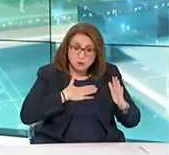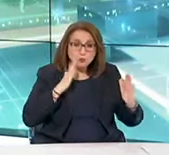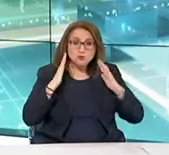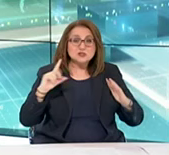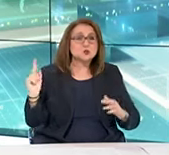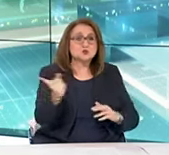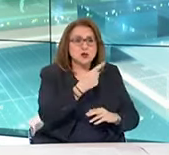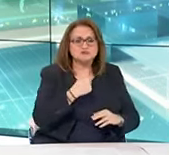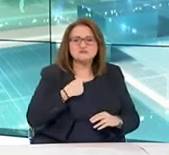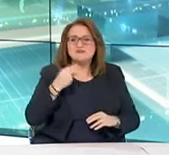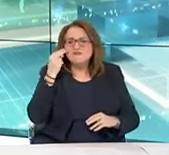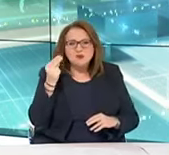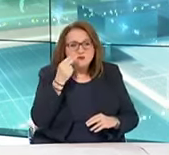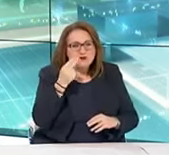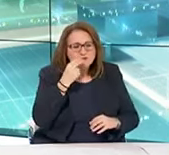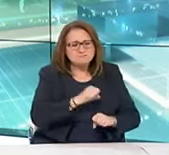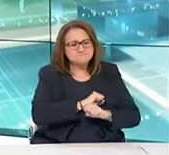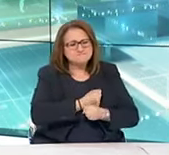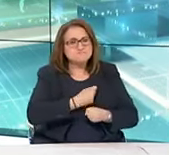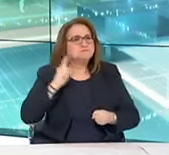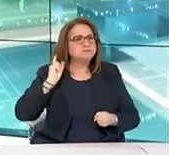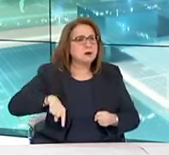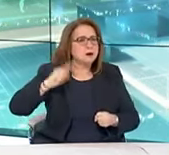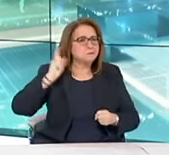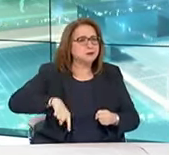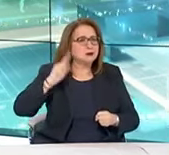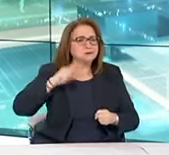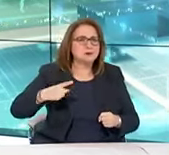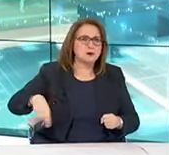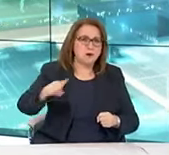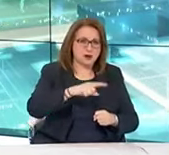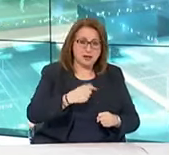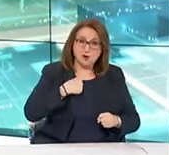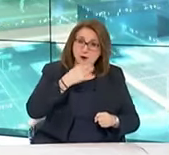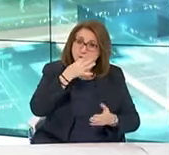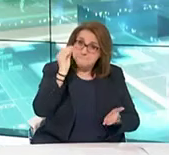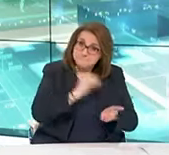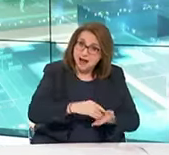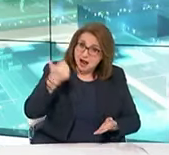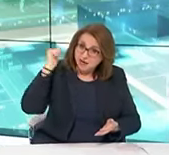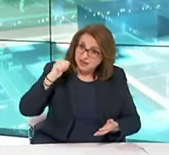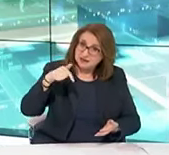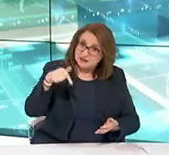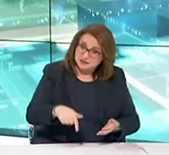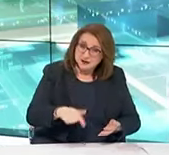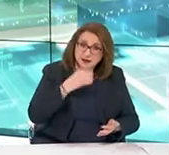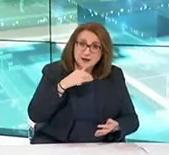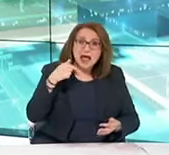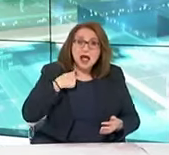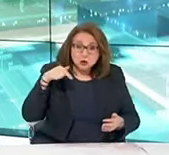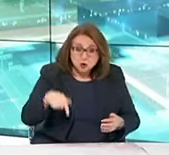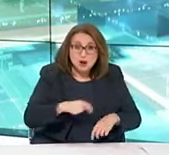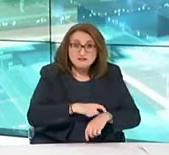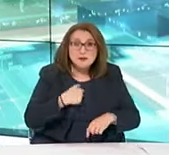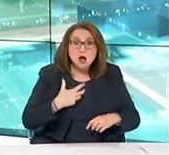τηρούνται. Να πω ξανά ότι δίνουμε μία μάχη, το αποτέλεσμα της οποίας θα κριθεί και